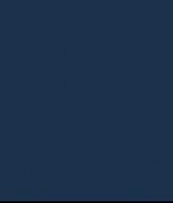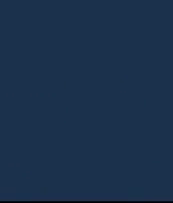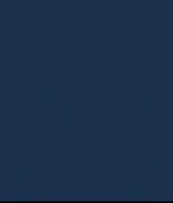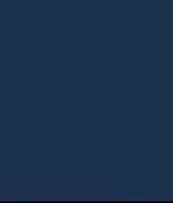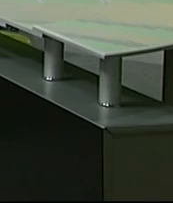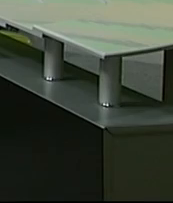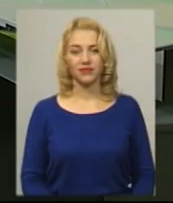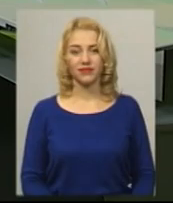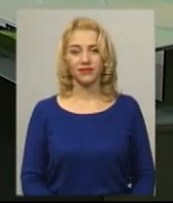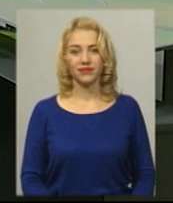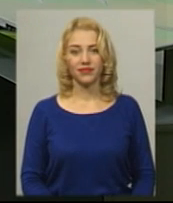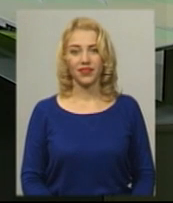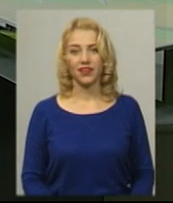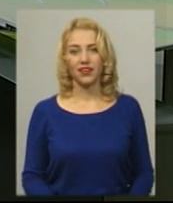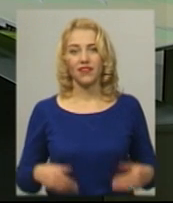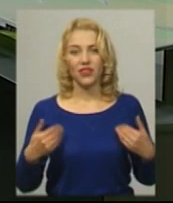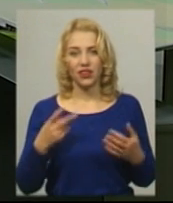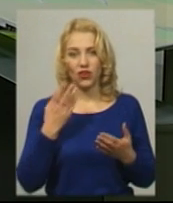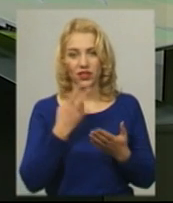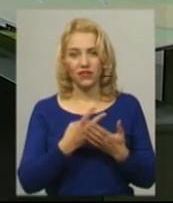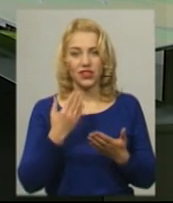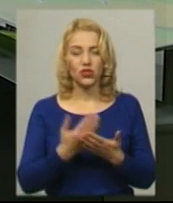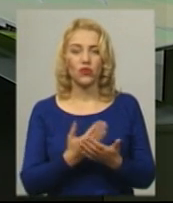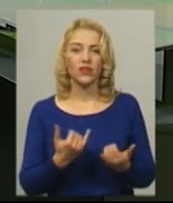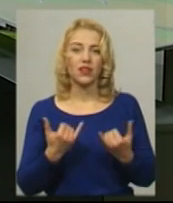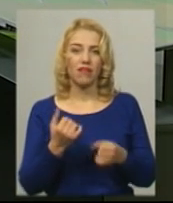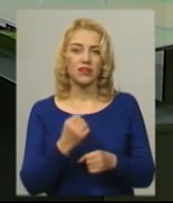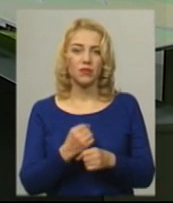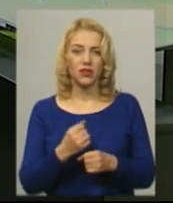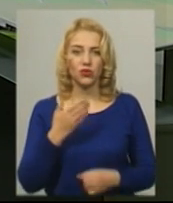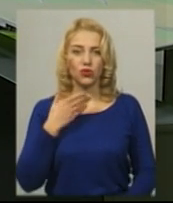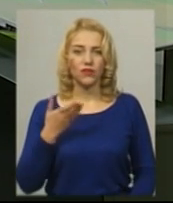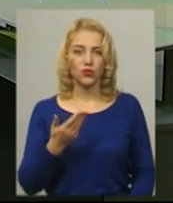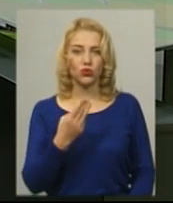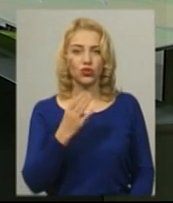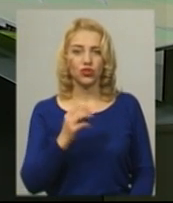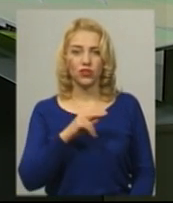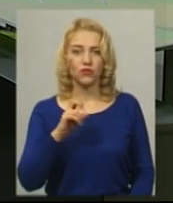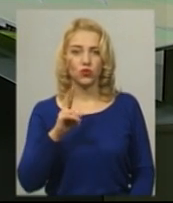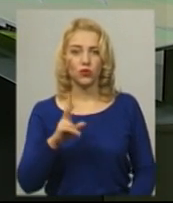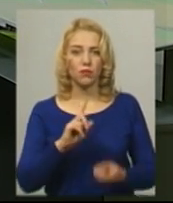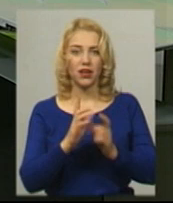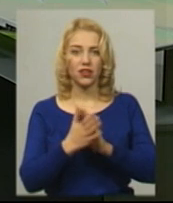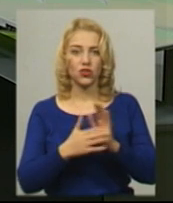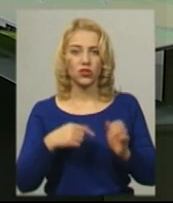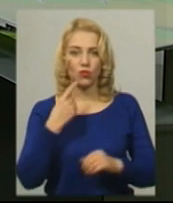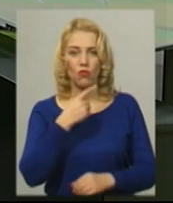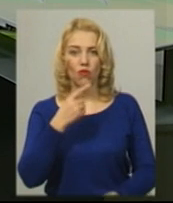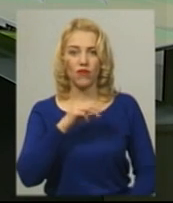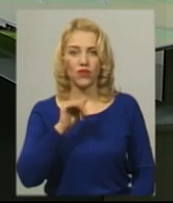Дякую за перегляд!